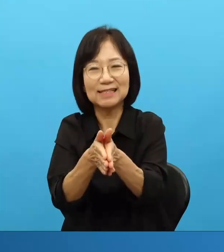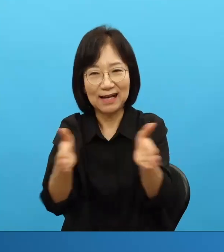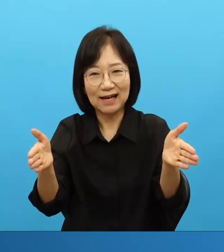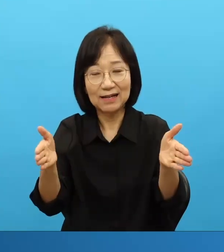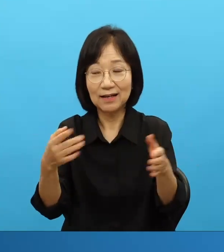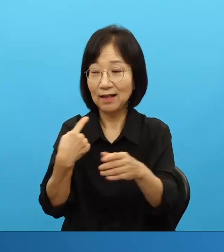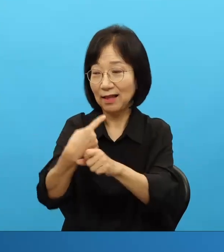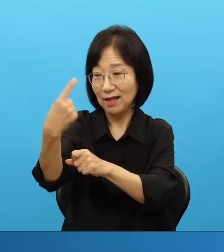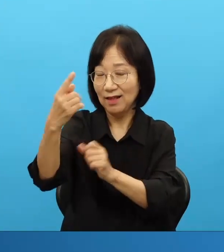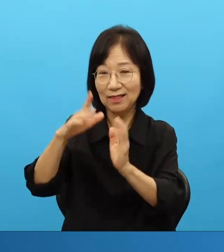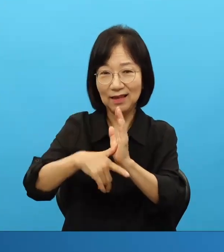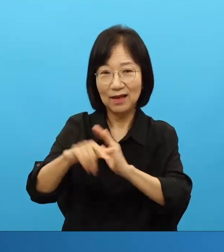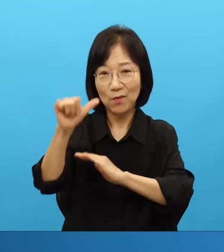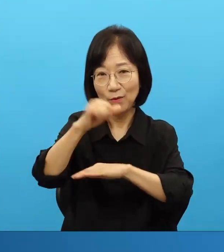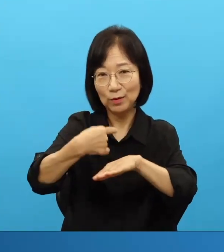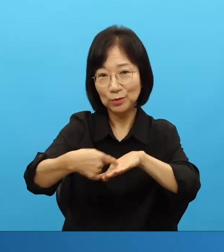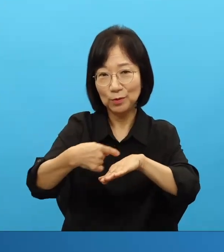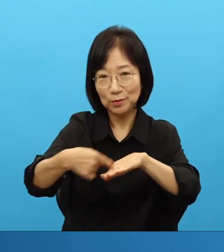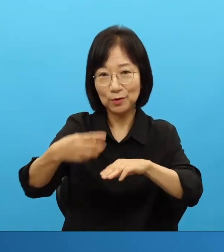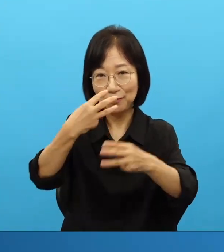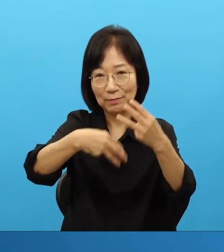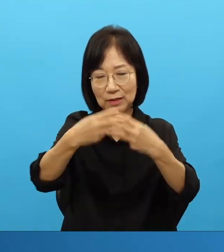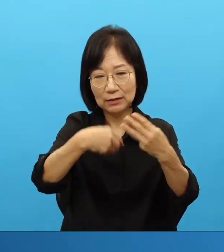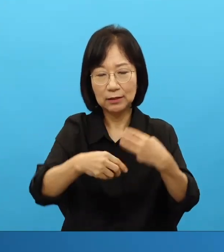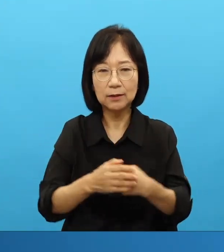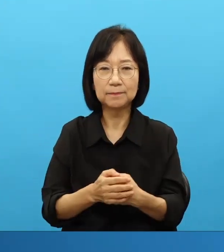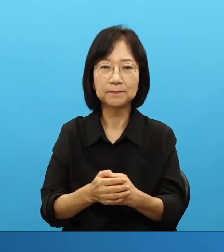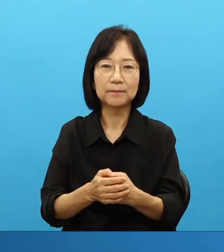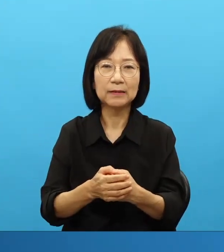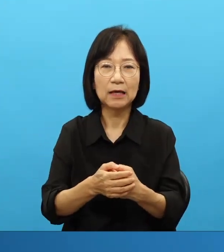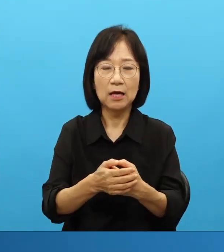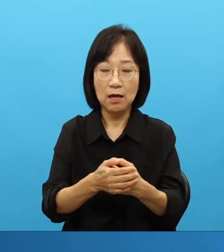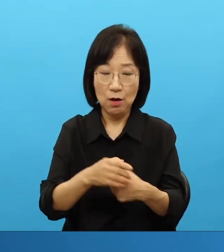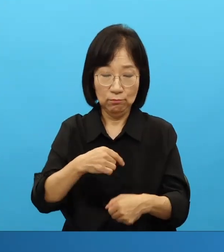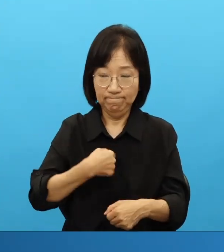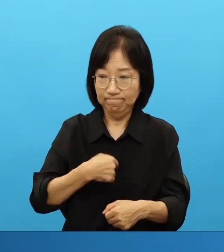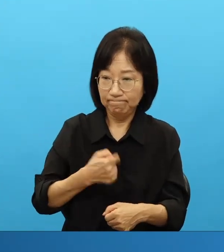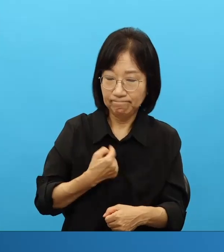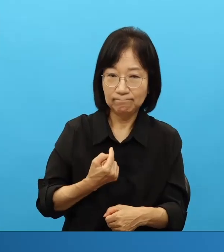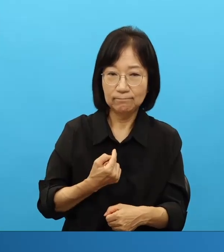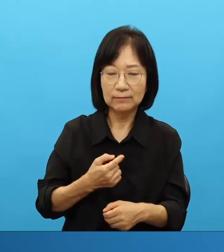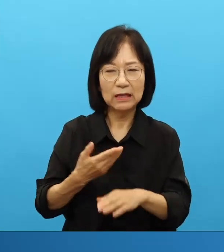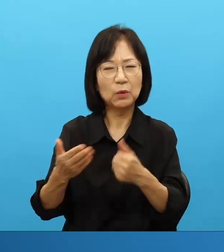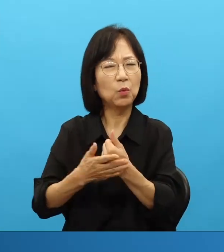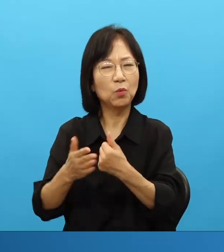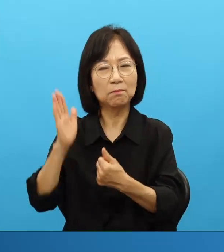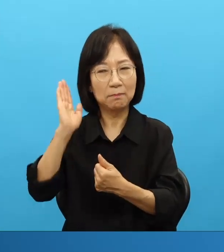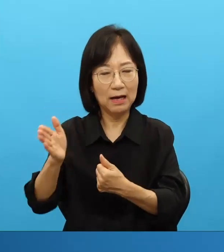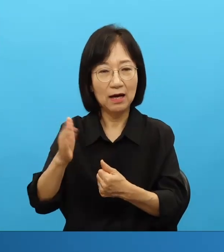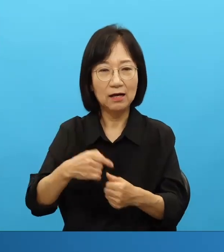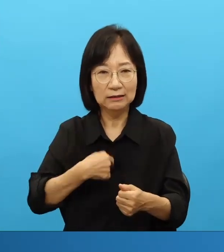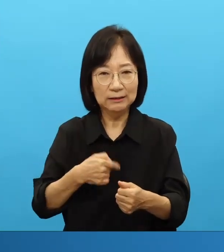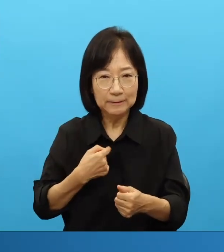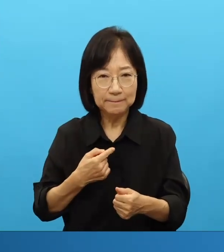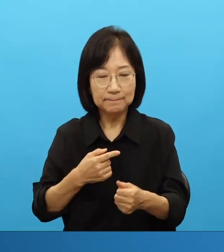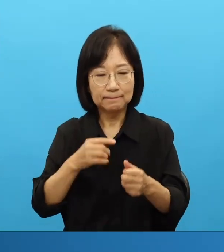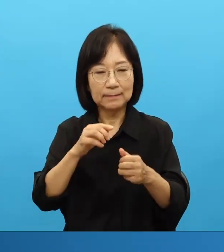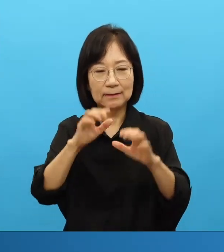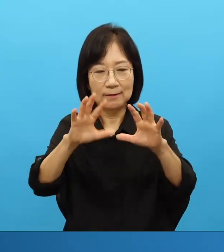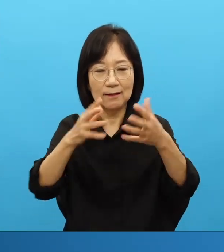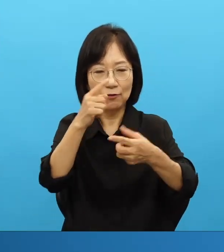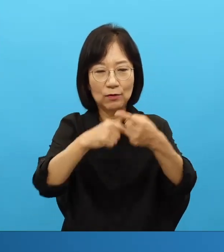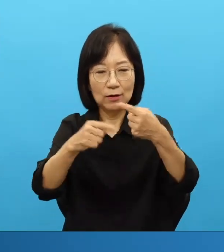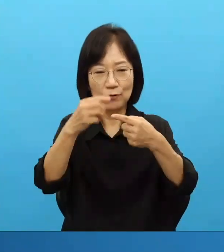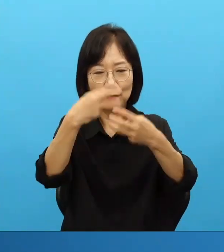내년에는 5천 종족 렘넌트들이 다른 지원 받지 않고 스스로 WRC에 참석하도록 도전해보라는 미션을 전했습니다.